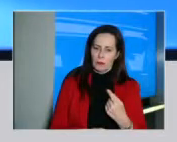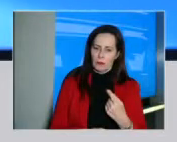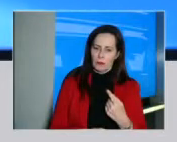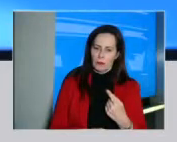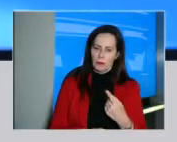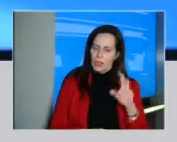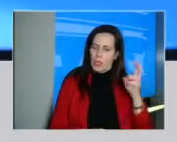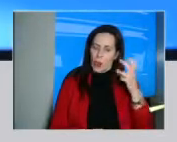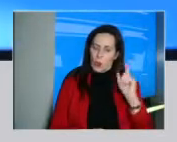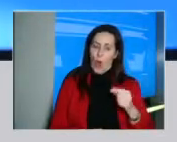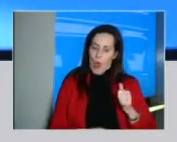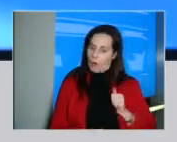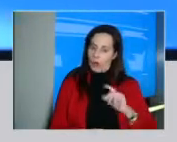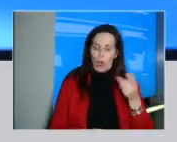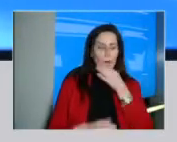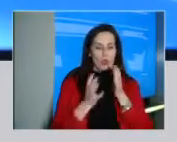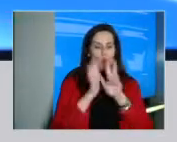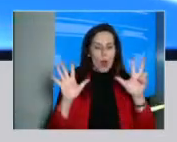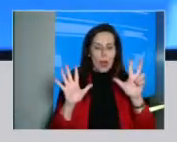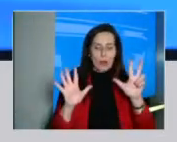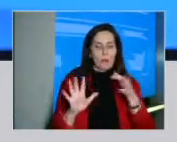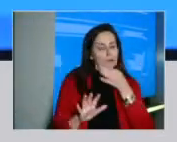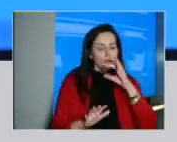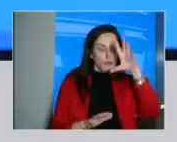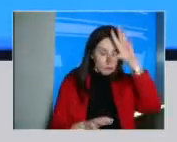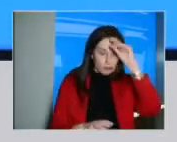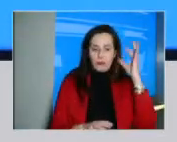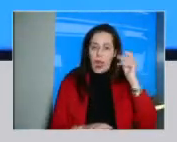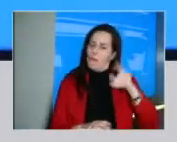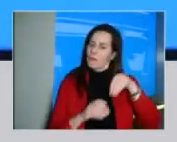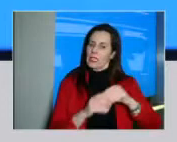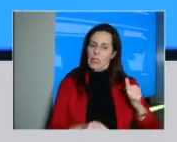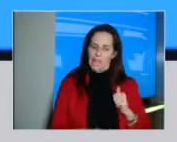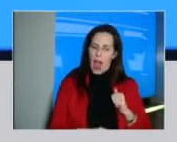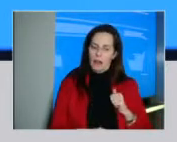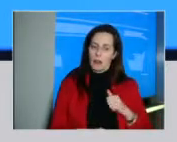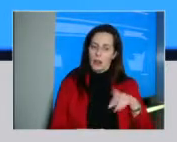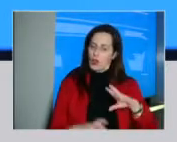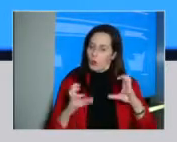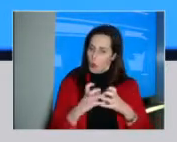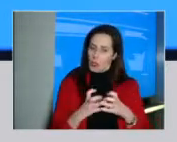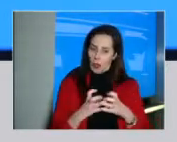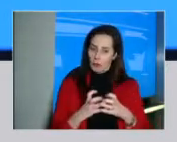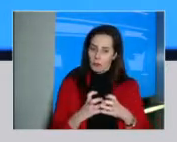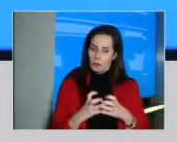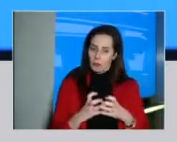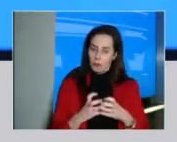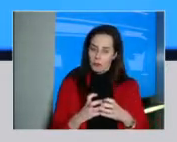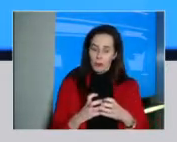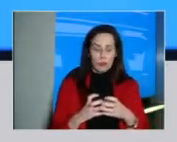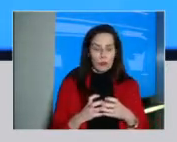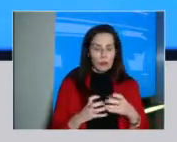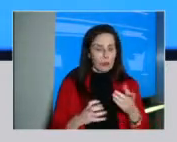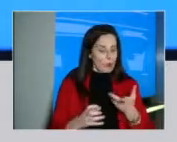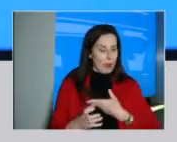גיוס חובה לכל בני ה-18, בנות ובני ה-18, כאשר יש קבוצות באוכלוסייה של תושבי מדינת